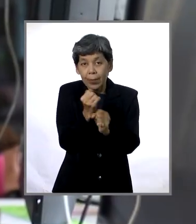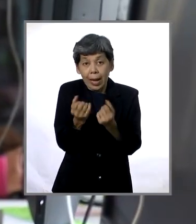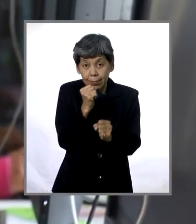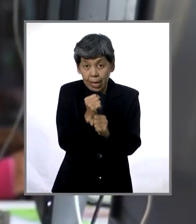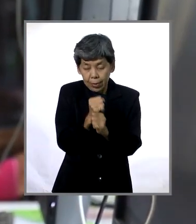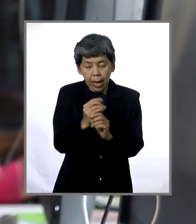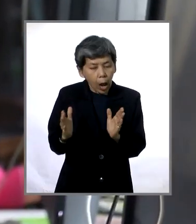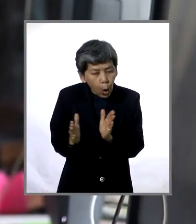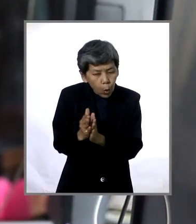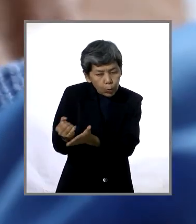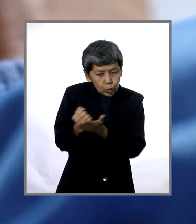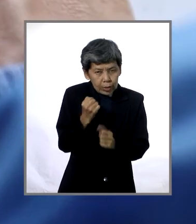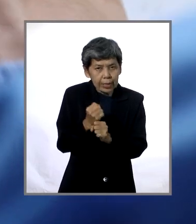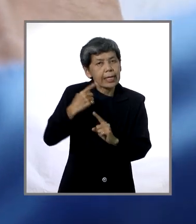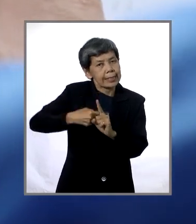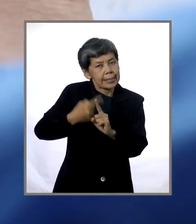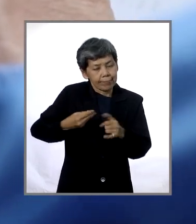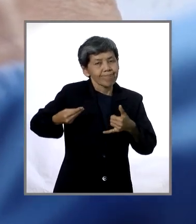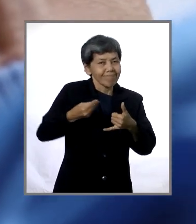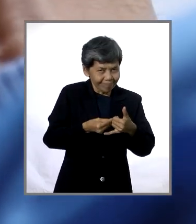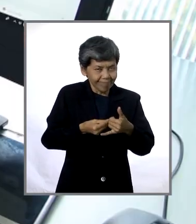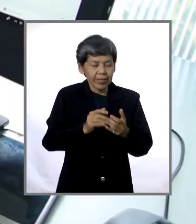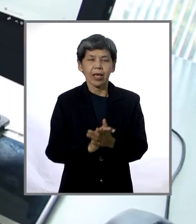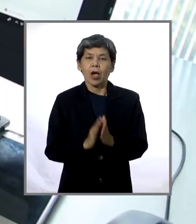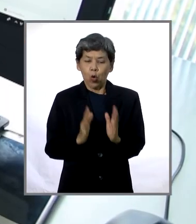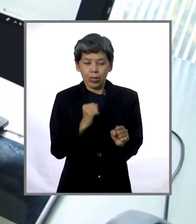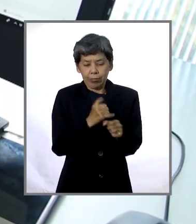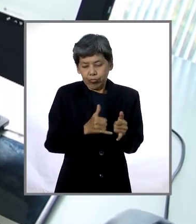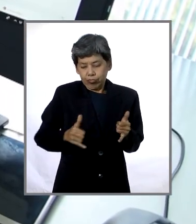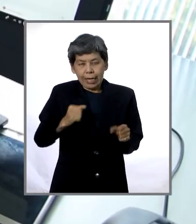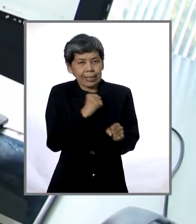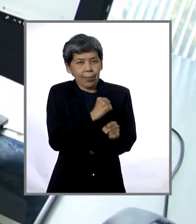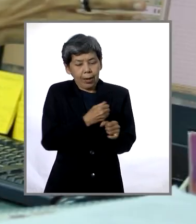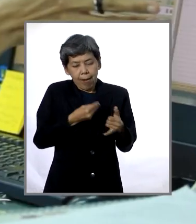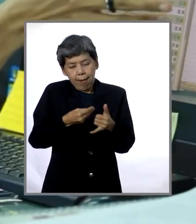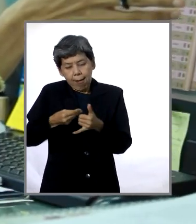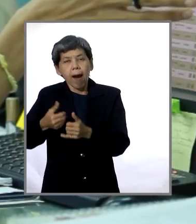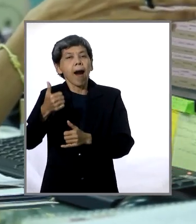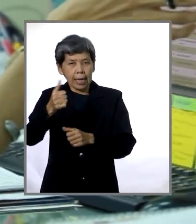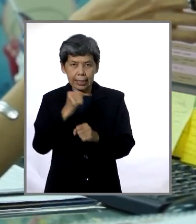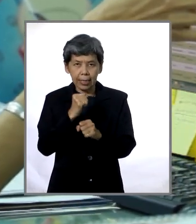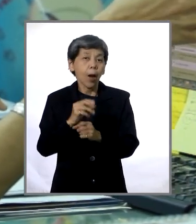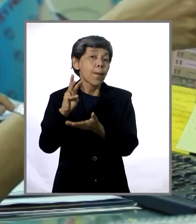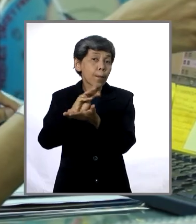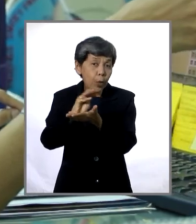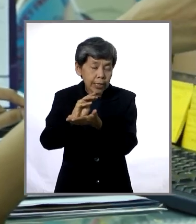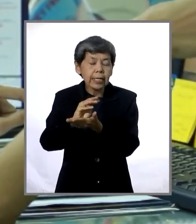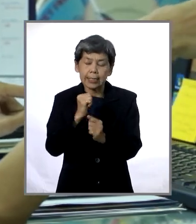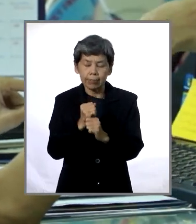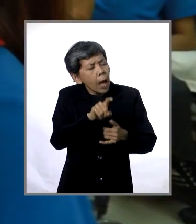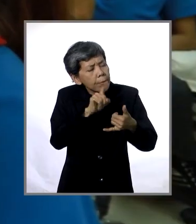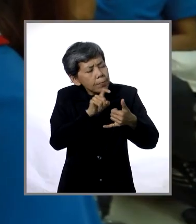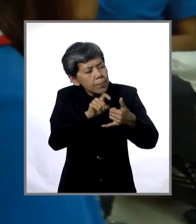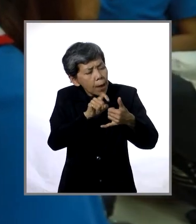หลากหลายสามารถอยู่ร่วมกันอย่างสมานฉันท์นั้นได้เริ่มตั้งแต่การผลิตรายการและการมีปฏิสัมพันธ์กันระหว่าง